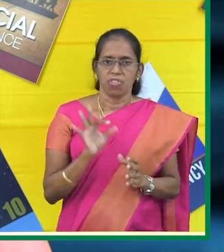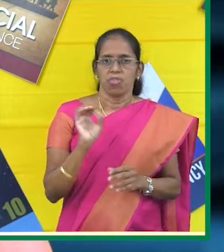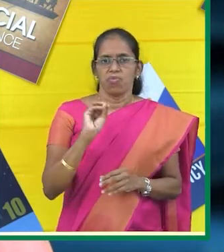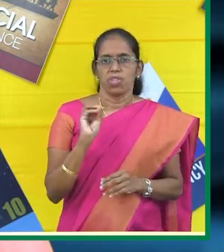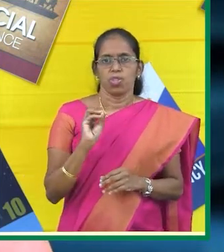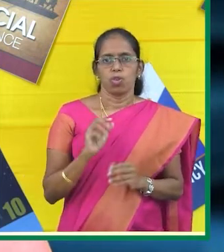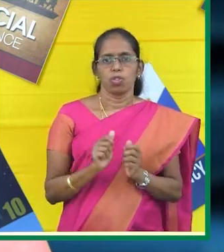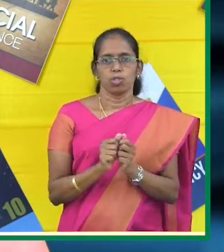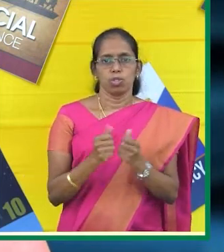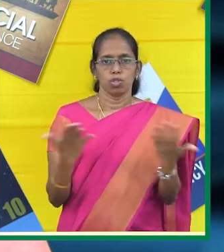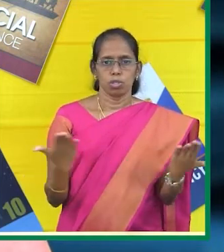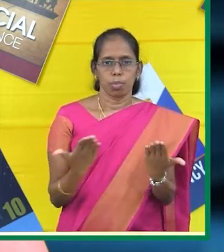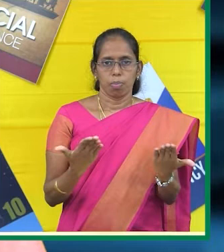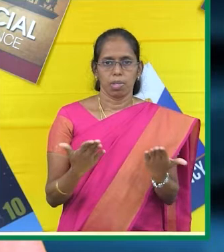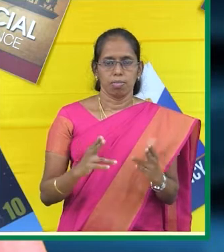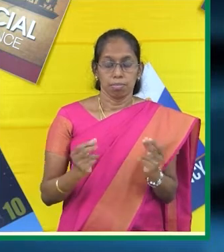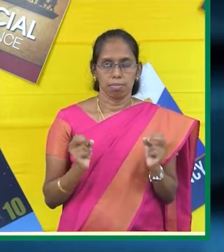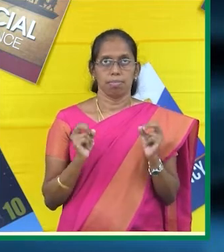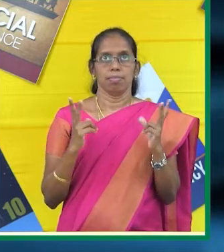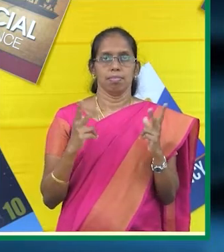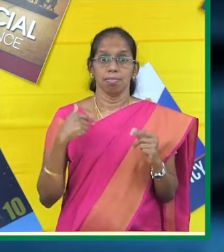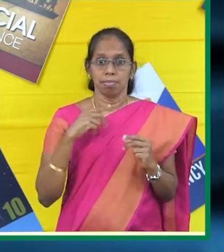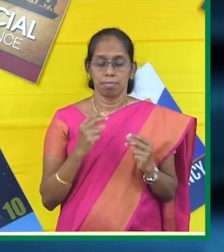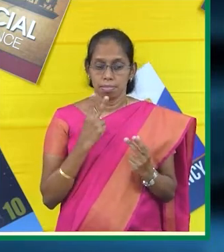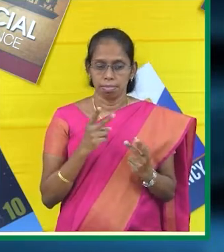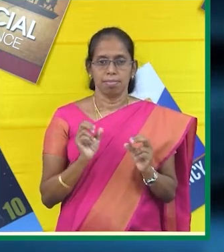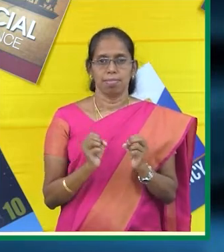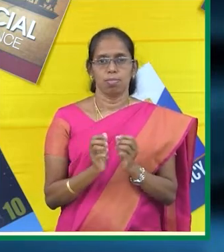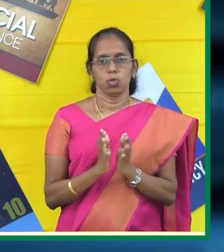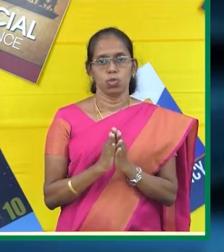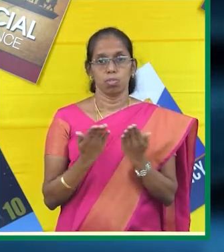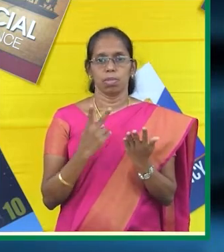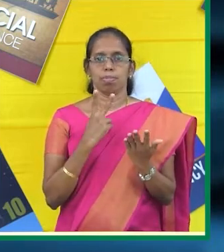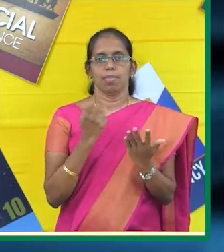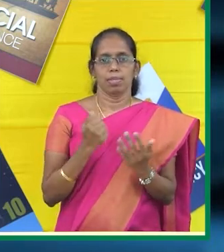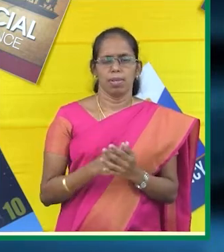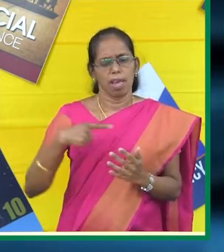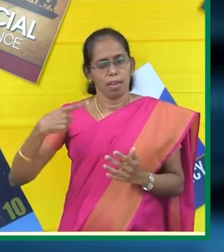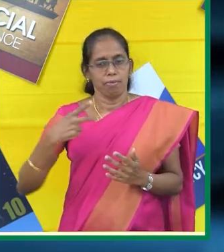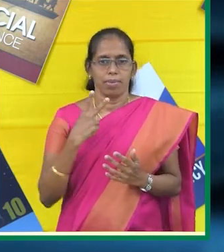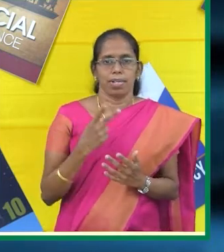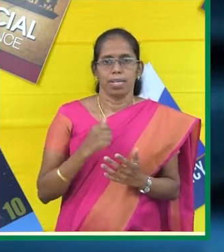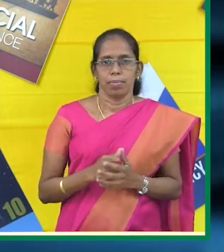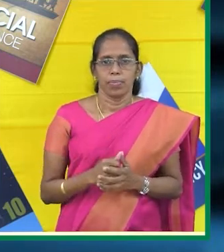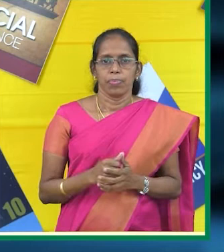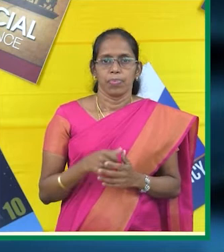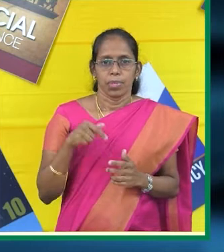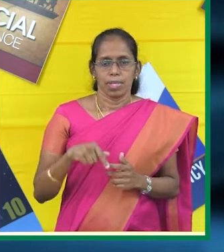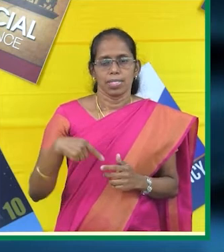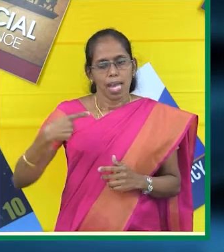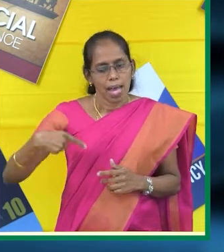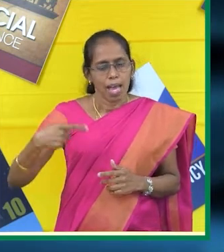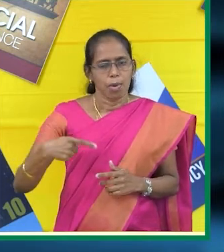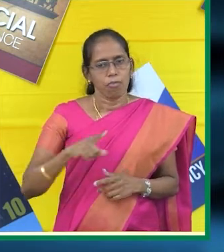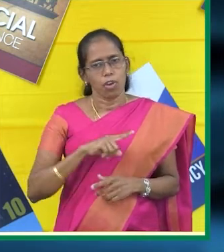எ நியூஸ் பேப்பர் வி கே நாட் அவேக், வி கே நாட் வேக் அப் எவ்ரி டே. ஸோ